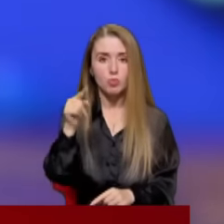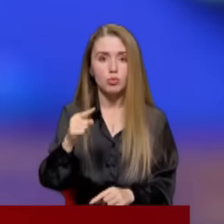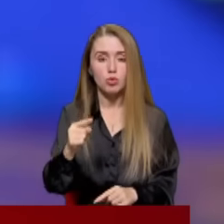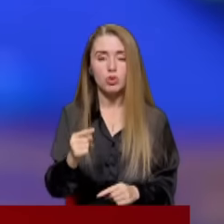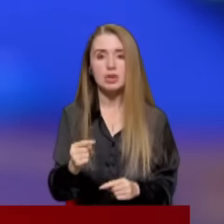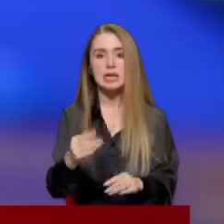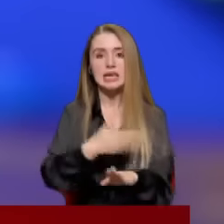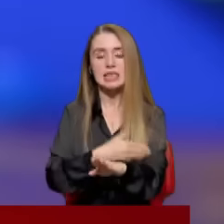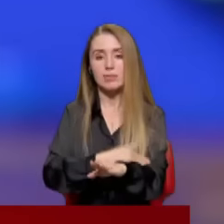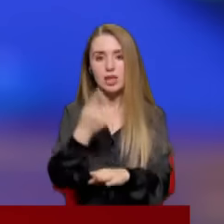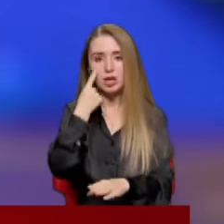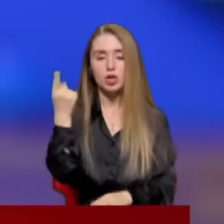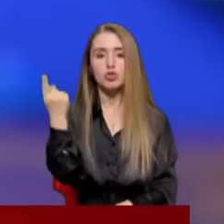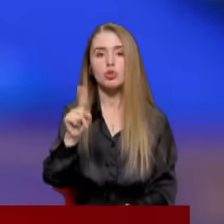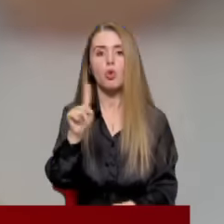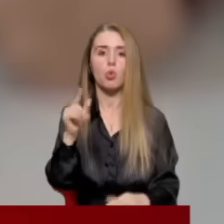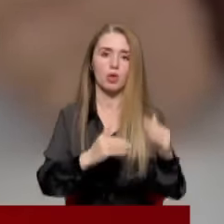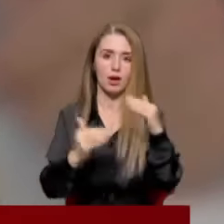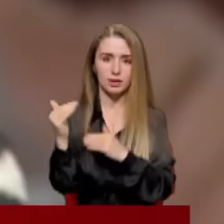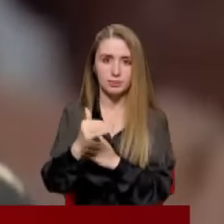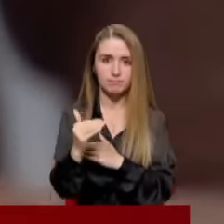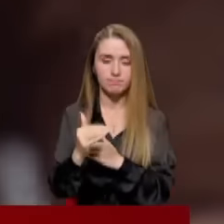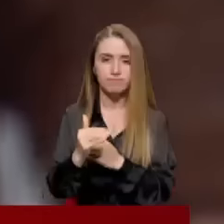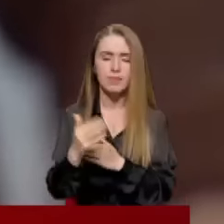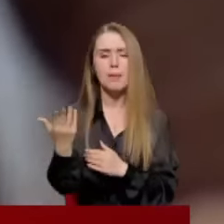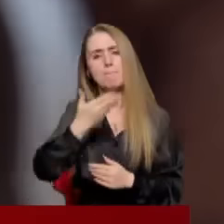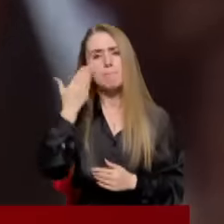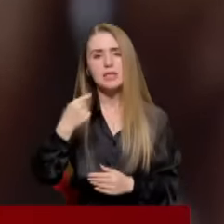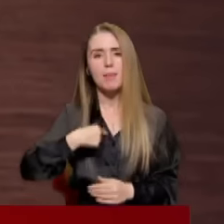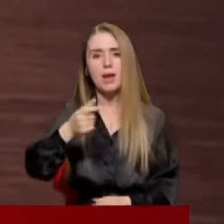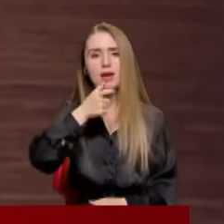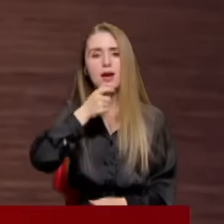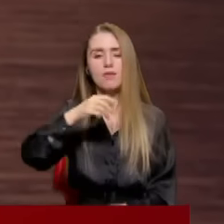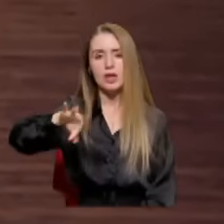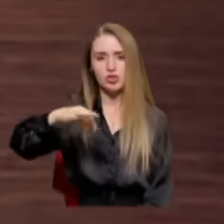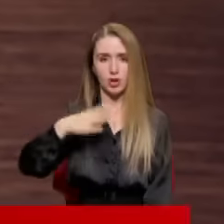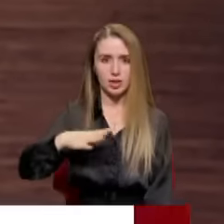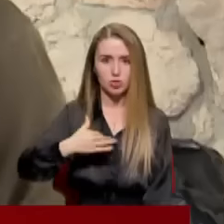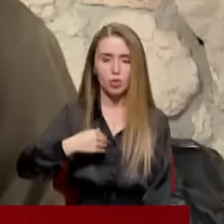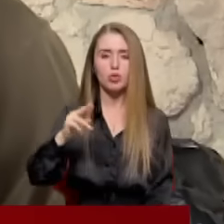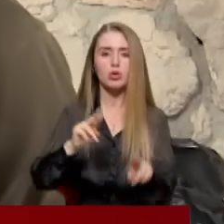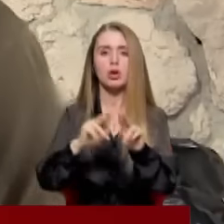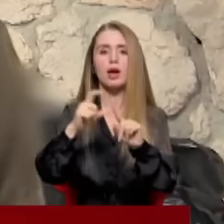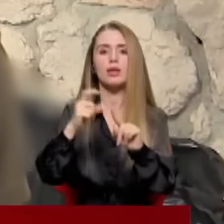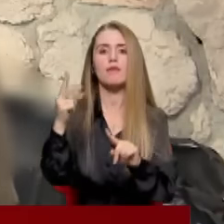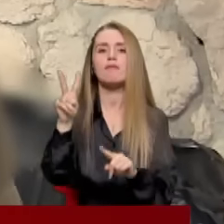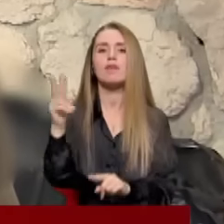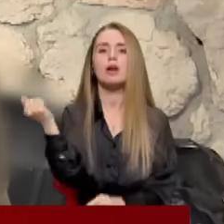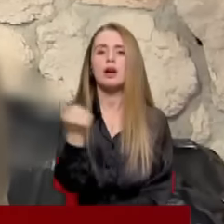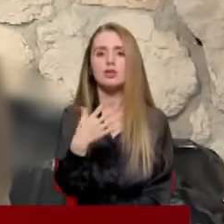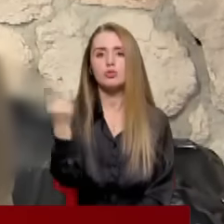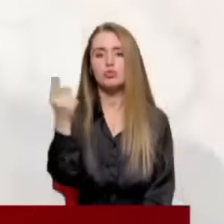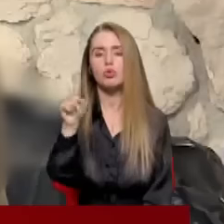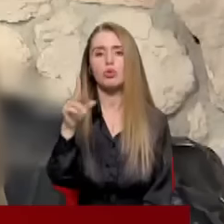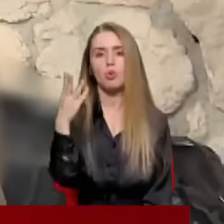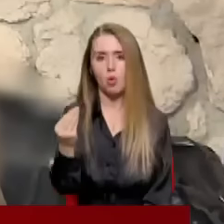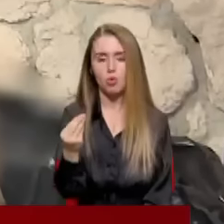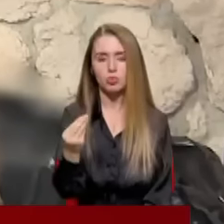teslim ve hizmetler ise %10'a yükseltildi. Diyelim ki ben bir kahve ya da çay söyledim. Bunun KDV'si ne kadar? Biz de %10